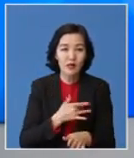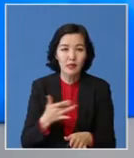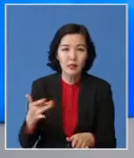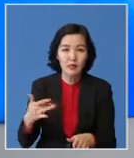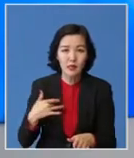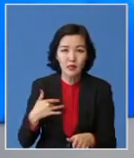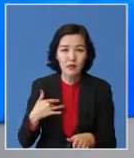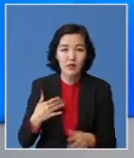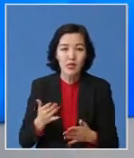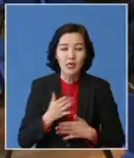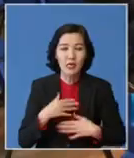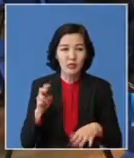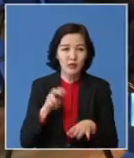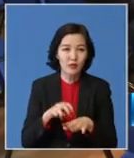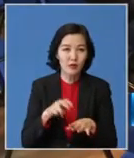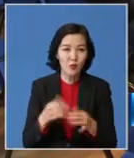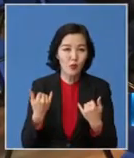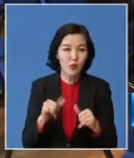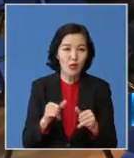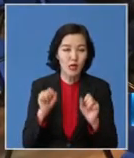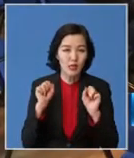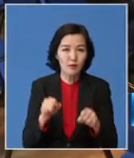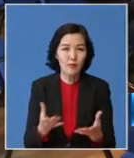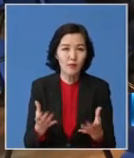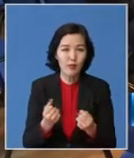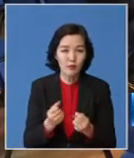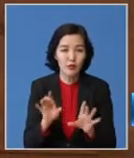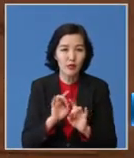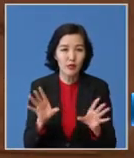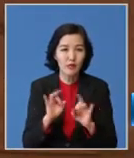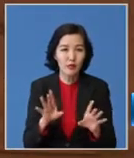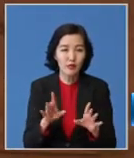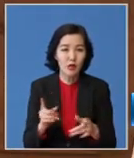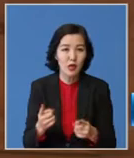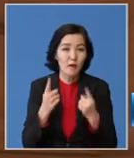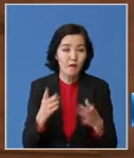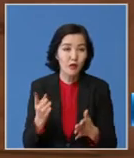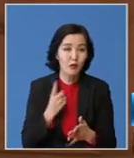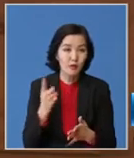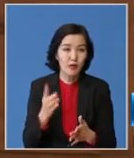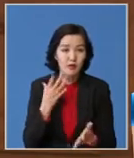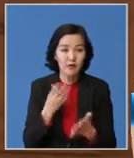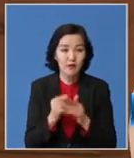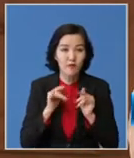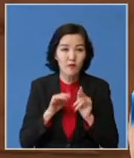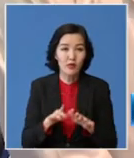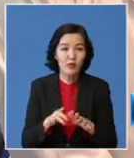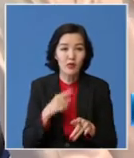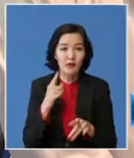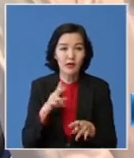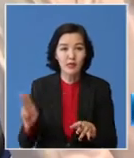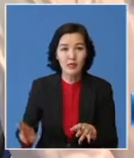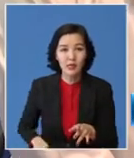Для наших специалистов это уникальный шанс получить рекомендации от выдающегося мастера своего дела, говорит